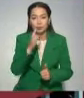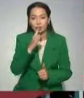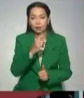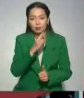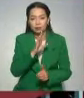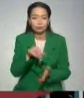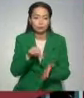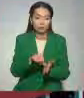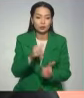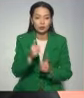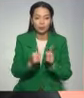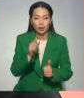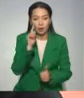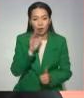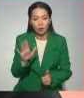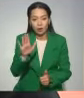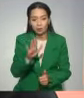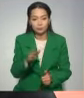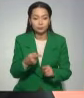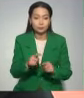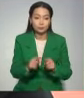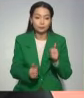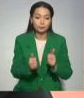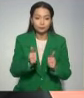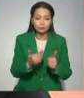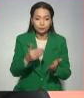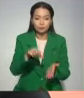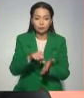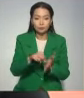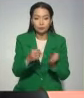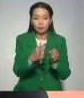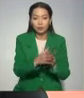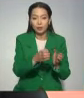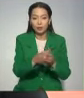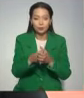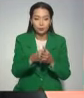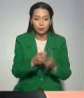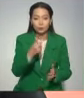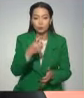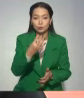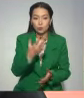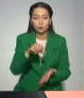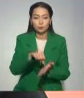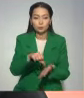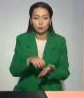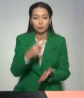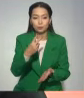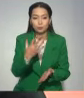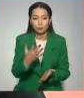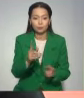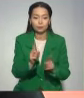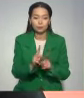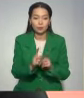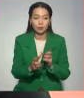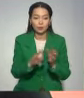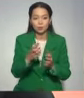Азии в данном турнире принимают участие 15 команд 145 участников 25 мастеров спорта